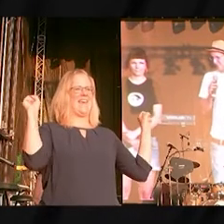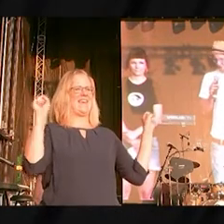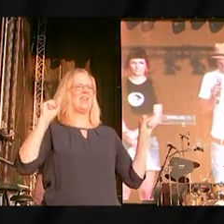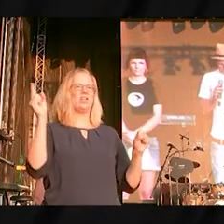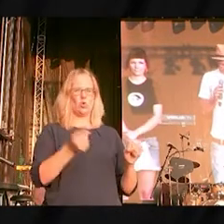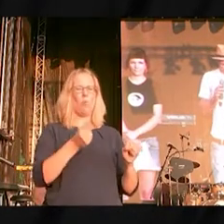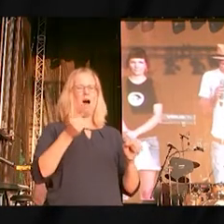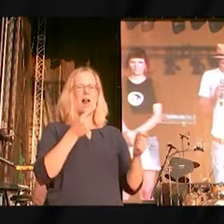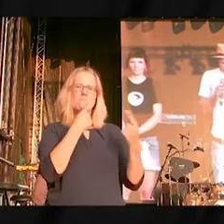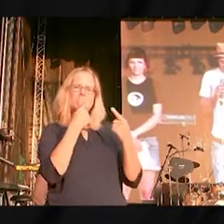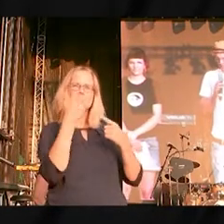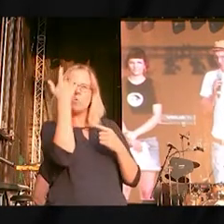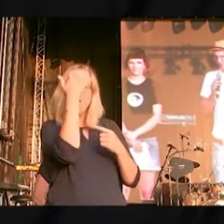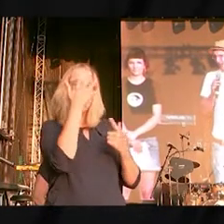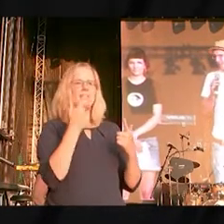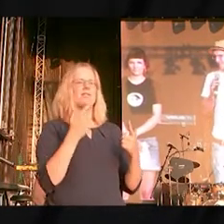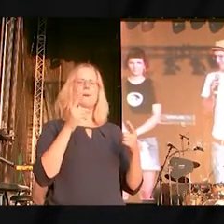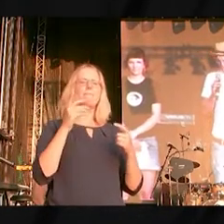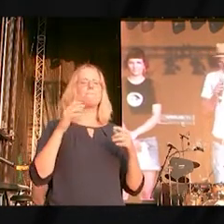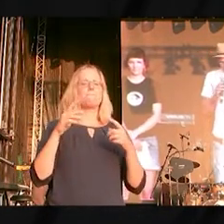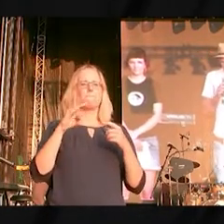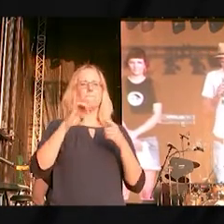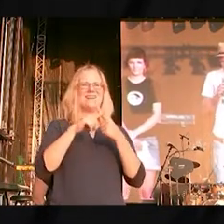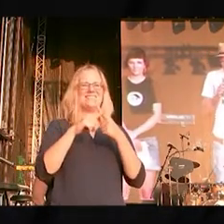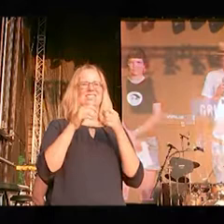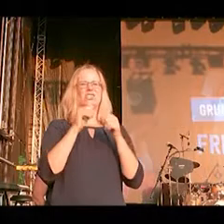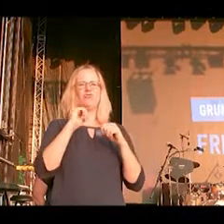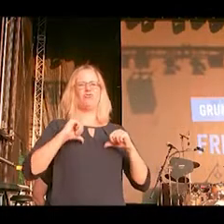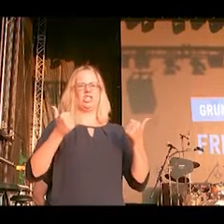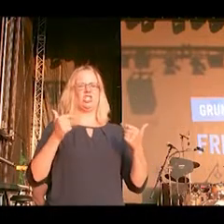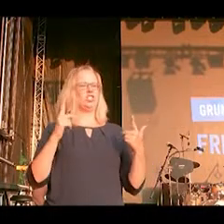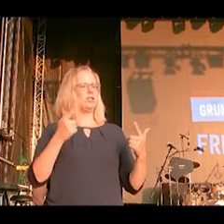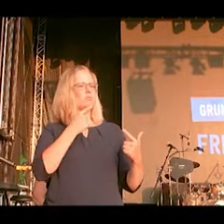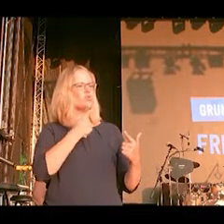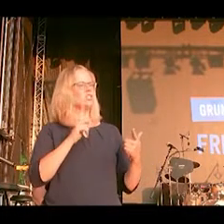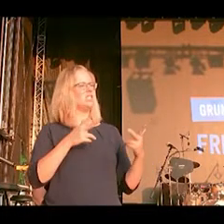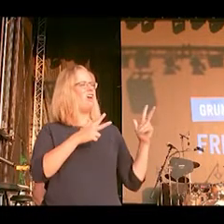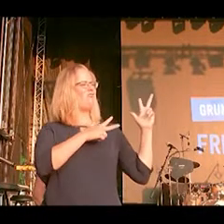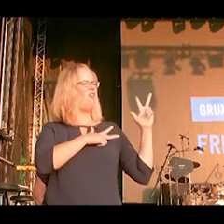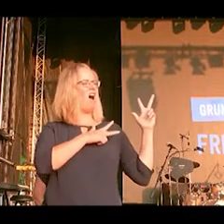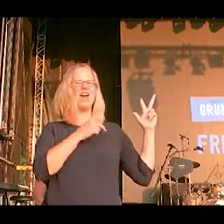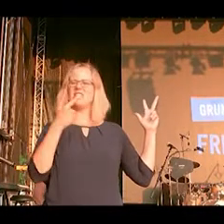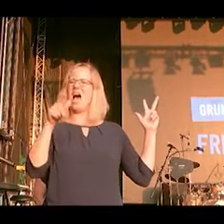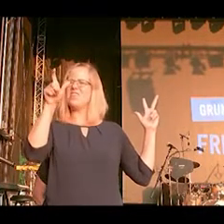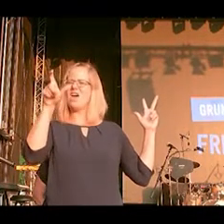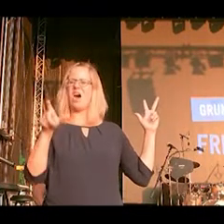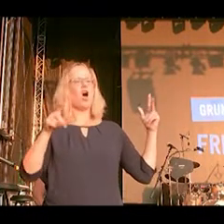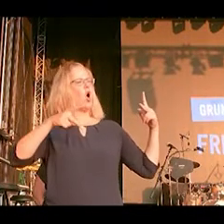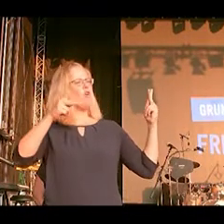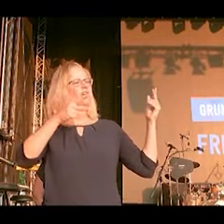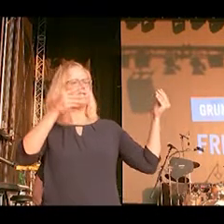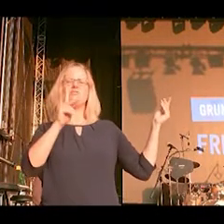Max Frisch. Man sollte die Wahrheit dem anderen wie einen Mantel hinhalten, dass er oder